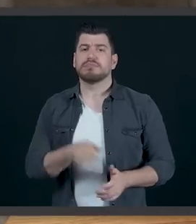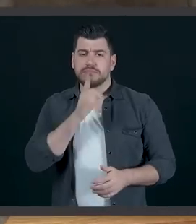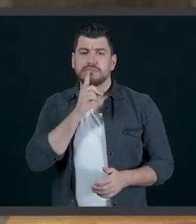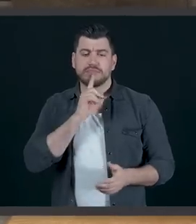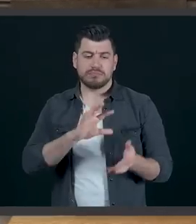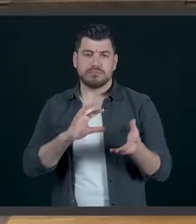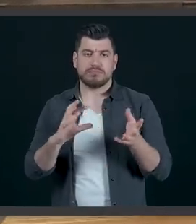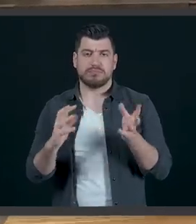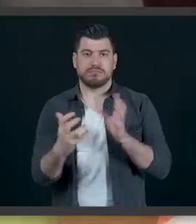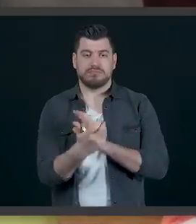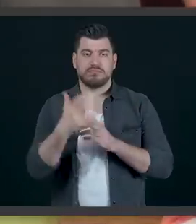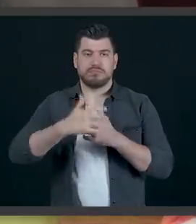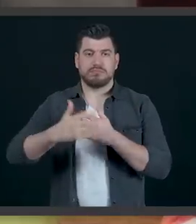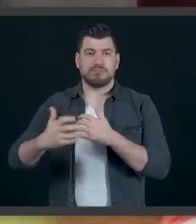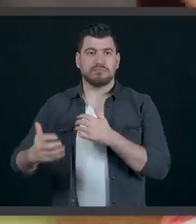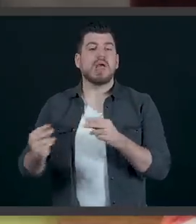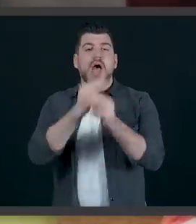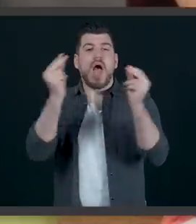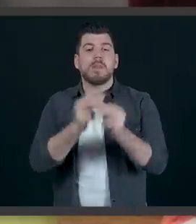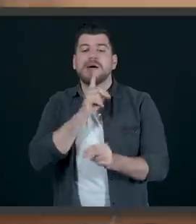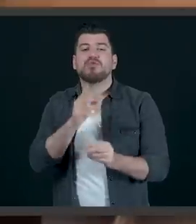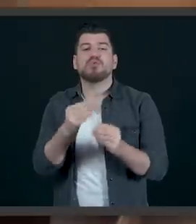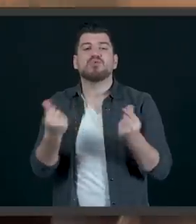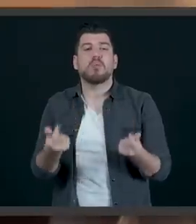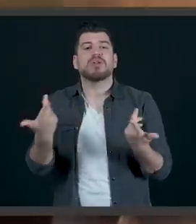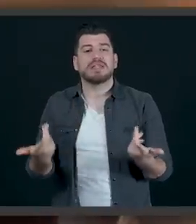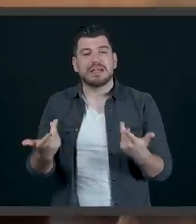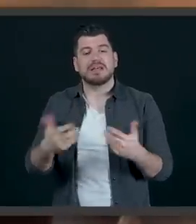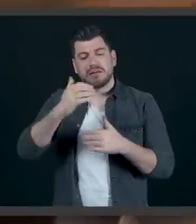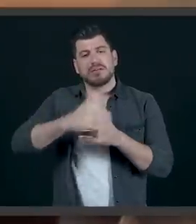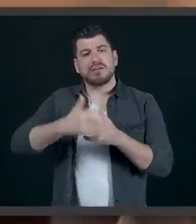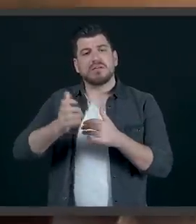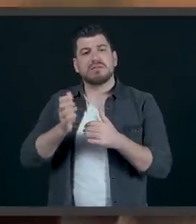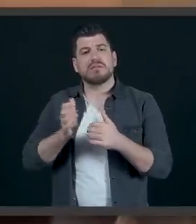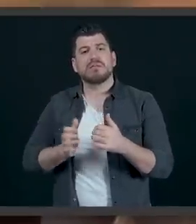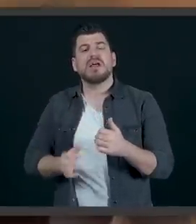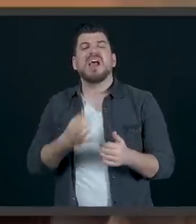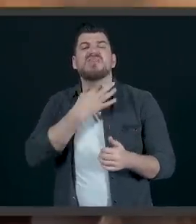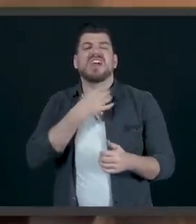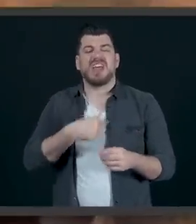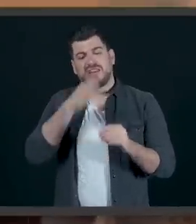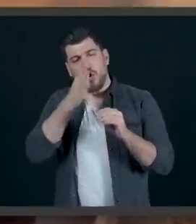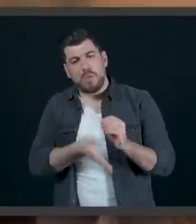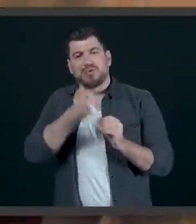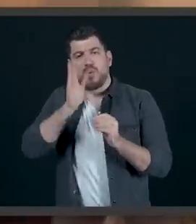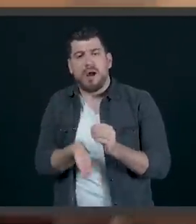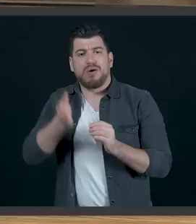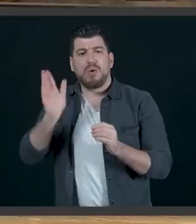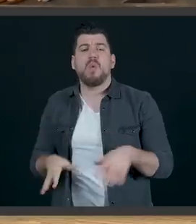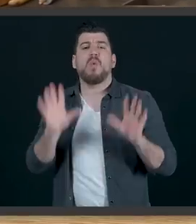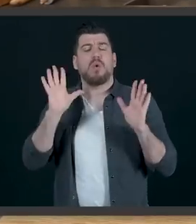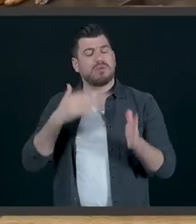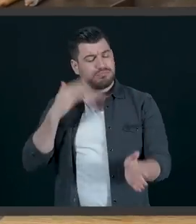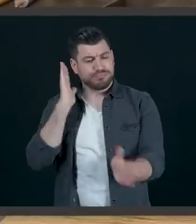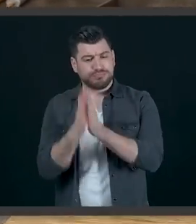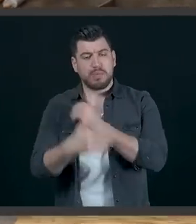Με το που φτάσουμε ξανά, ξαναγυρνάμε. Έτσι με αυτόν τον τρόπο είναι πάρα πολύ εύκολο να τρίψουμε στον τρίφτη, γιατί αλλιώς αν πιάσουμε το μήλο κομμάτι-κομμάτι, θα μας είναι